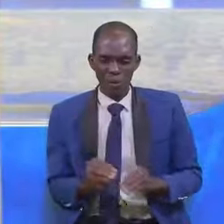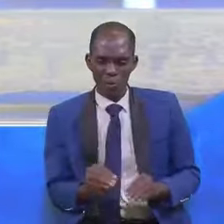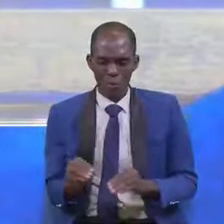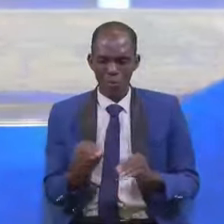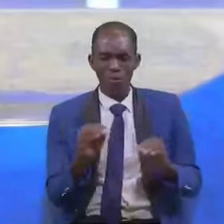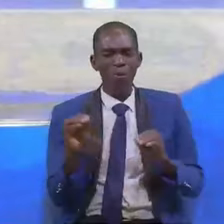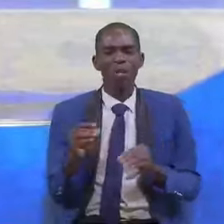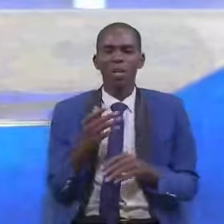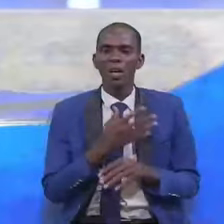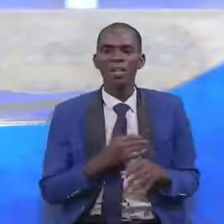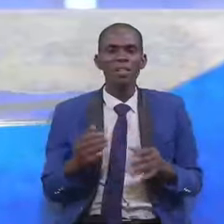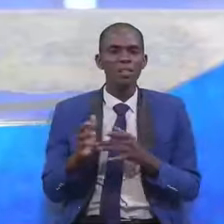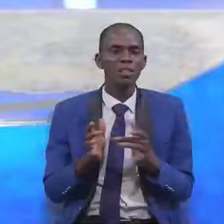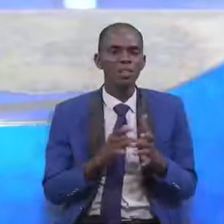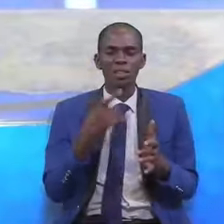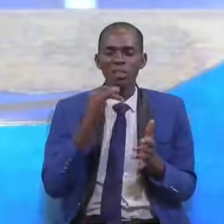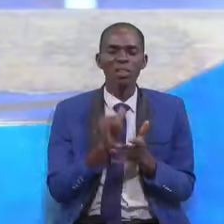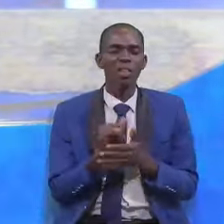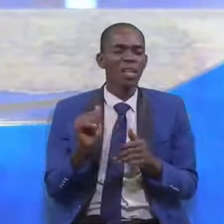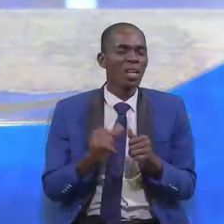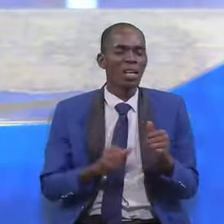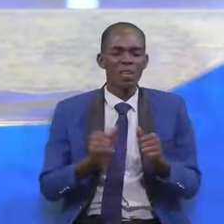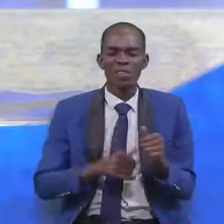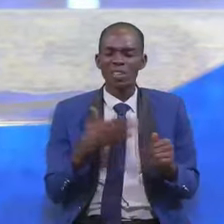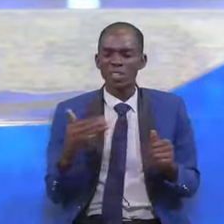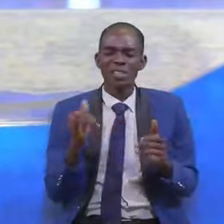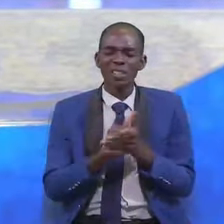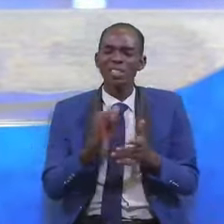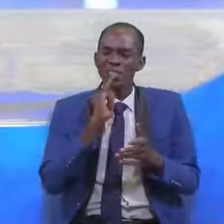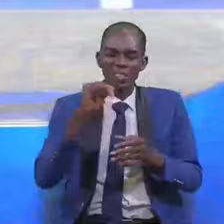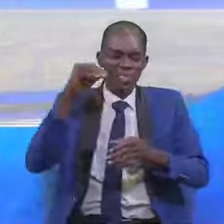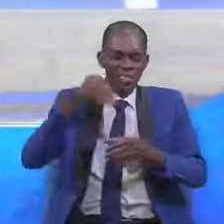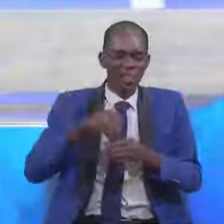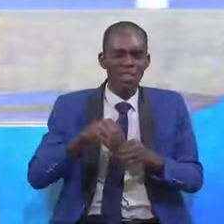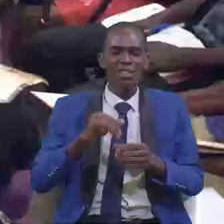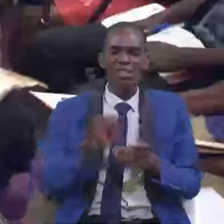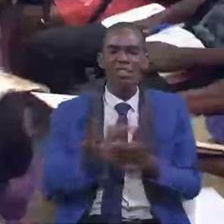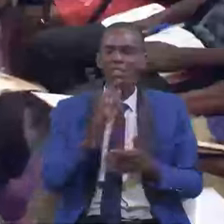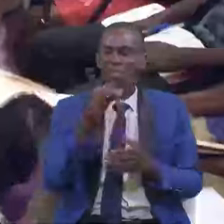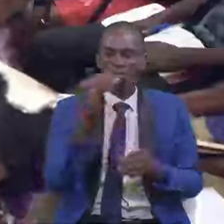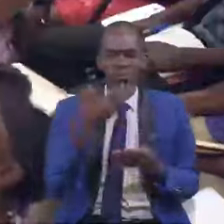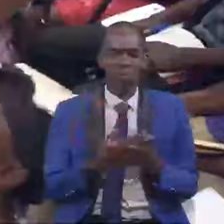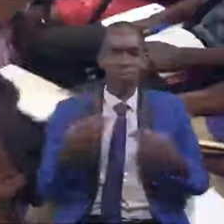ce qui est au-dedans de toi, qui n'est pas la santé, Dieu va ôter cela de toi.